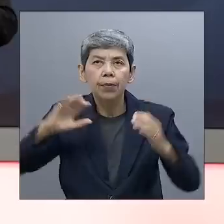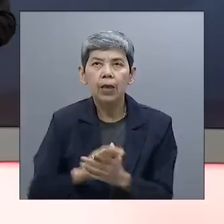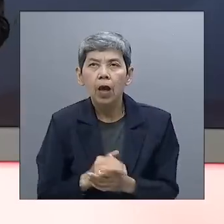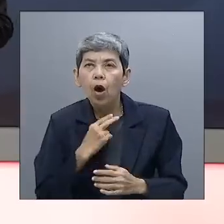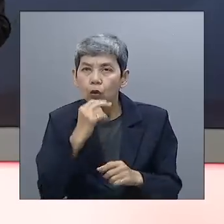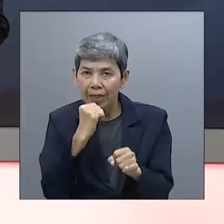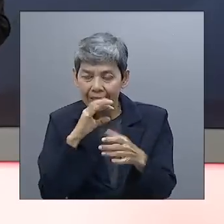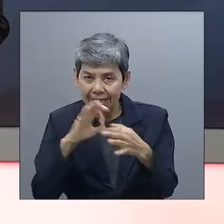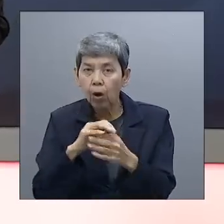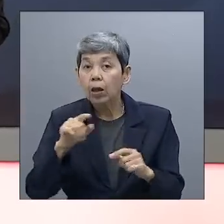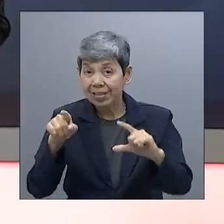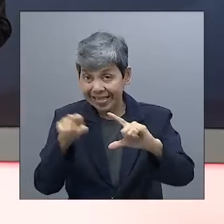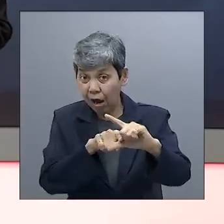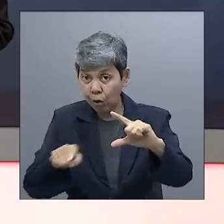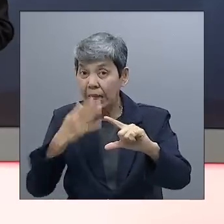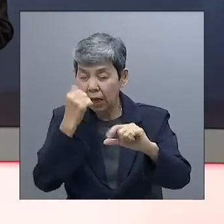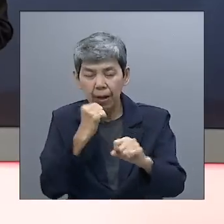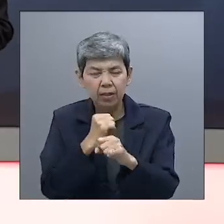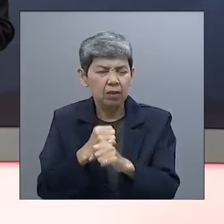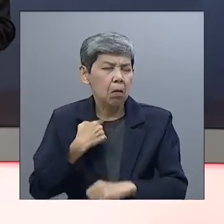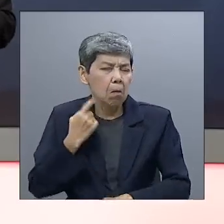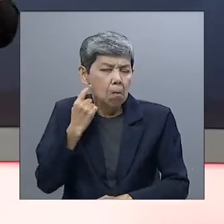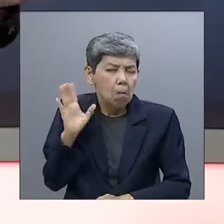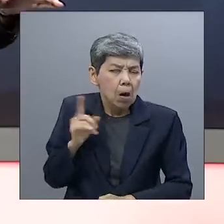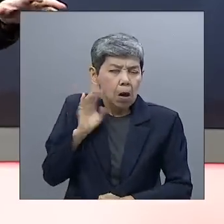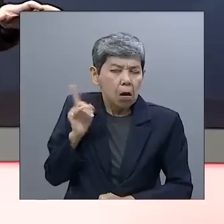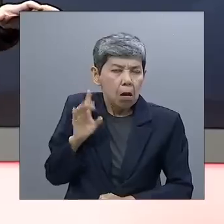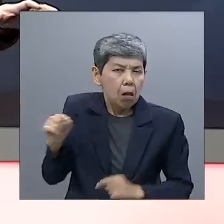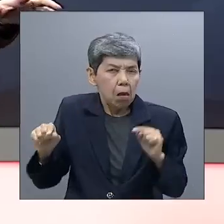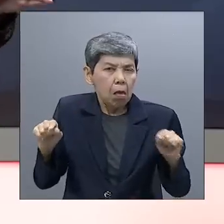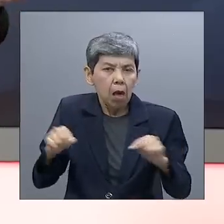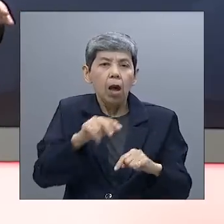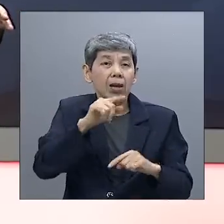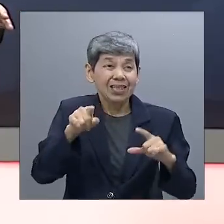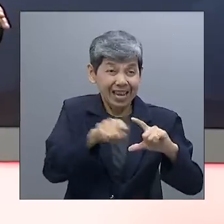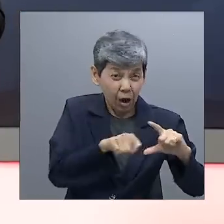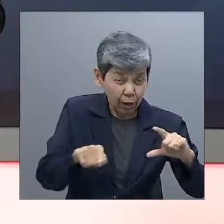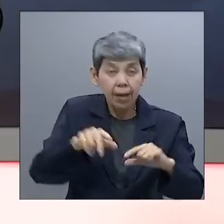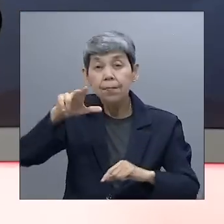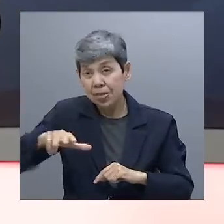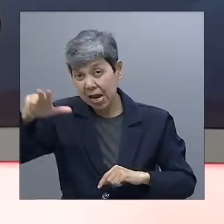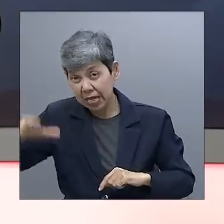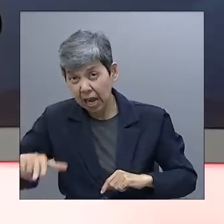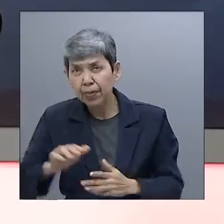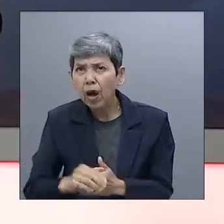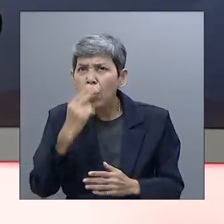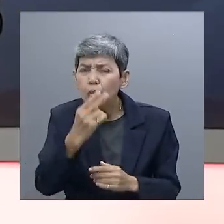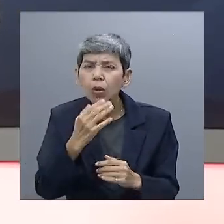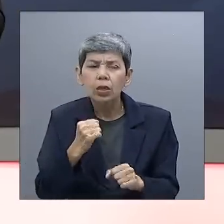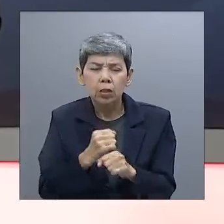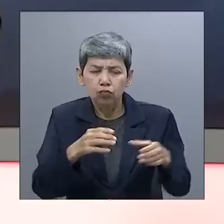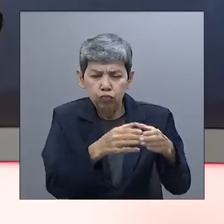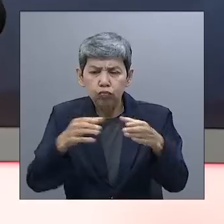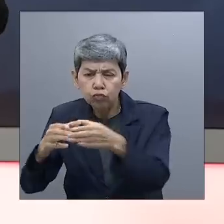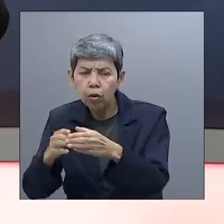ที่นำโดยก้าวไกลก็เพราะความไม่ไว้วางใจกันระหว่างก้าวไกลกับเพื่อไทยค่ะแถมกองเชียร์แฟน